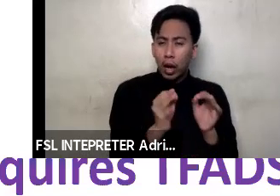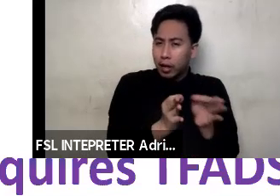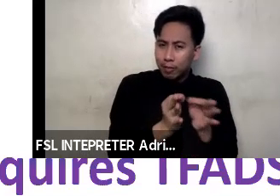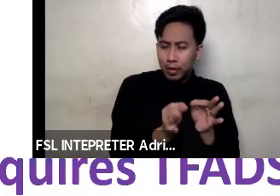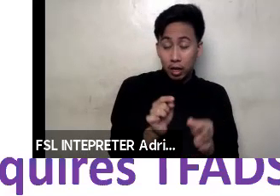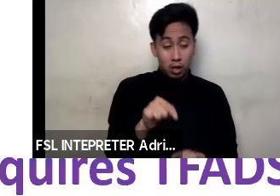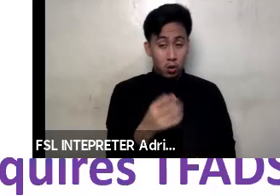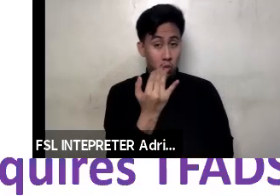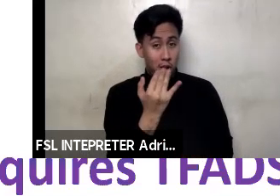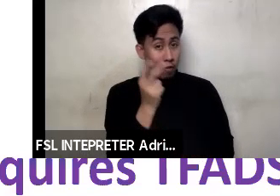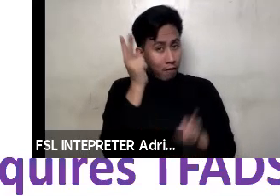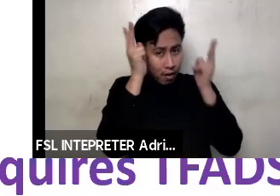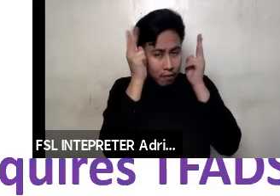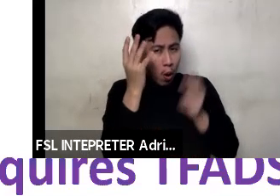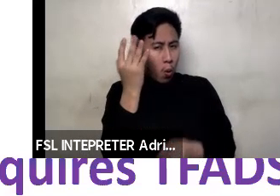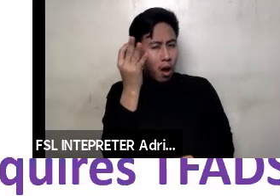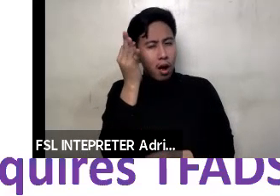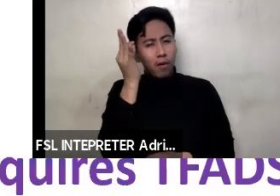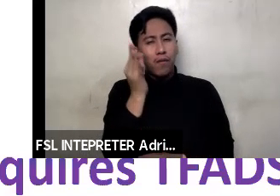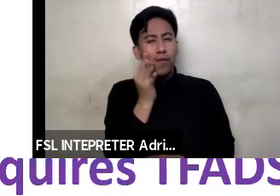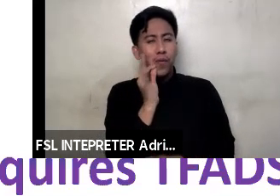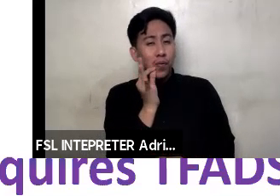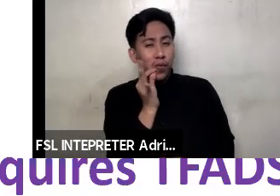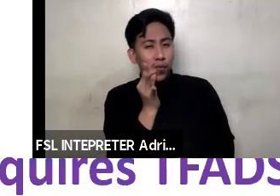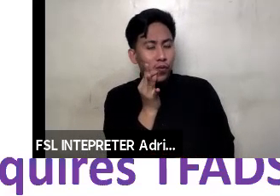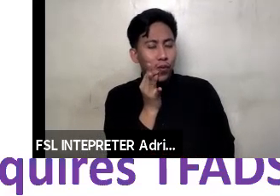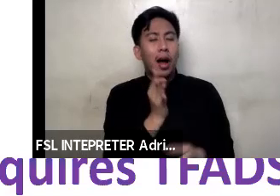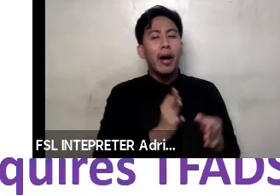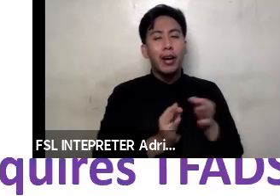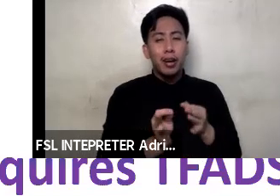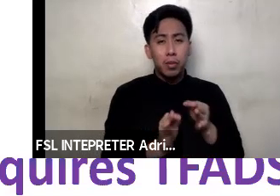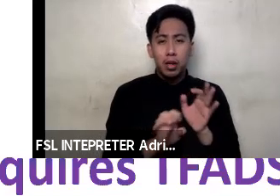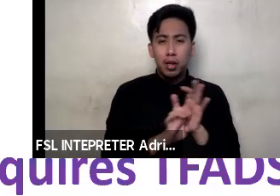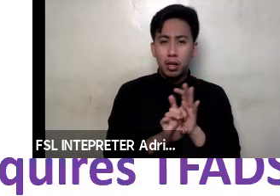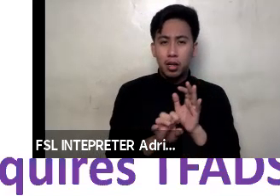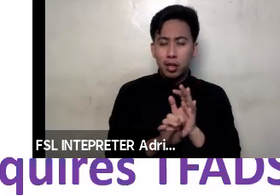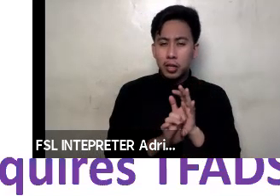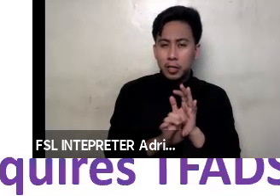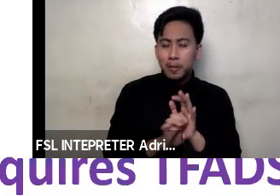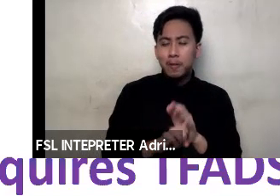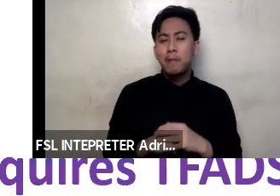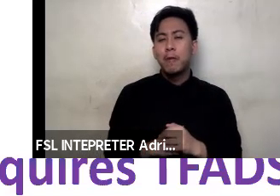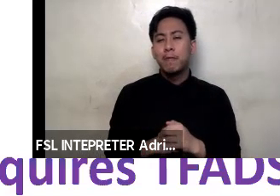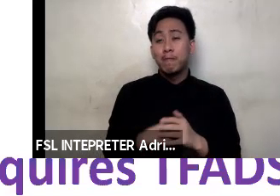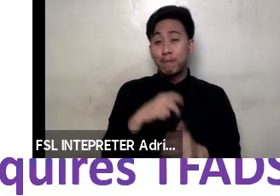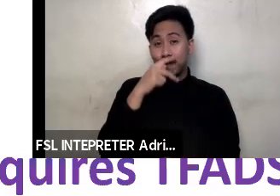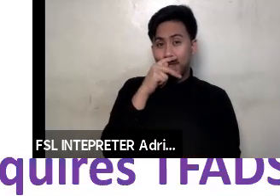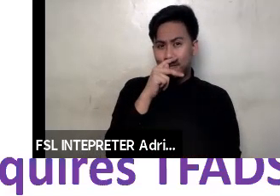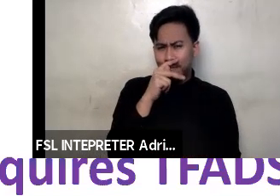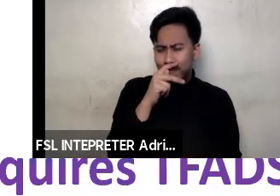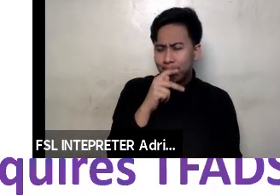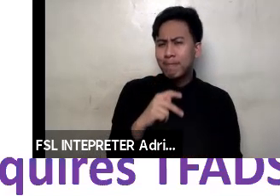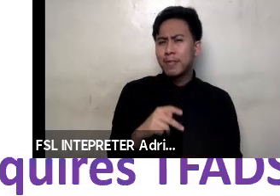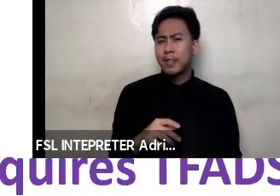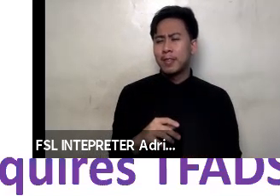ma-appreciate niyang food. Because sometimes, no, pag may bagong food kang binibigay sa kanya, yung mga mapapait, hindi yan kakain ng bata. But then if the mother tells